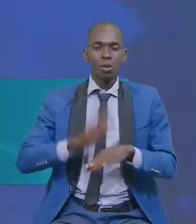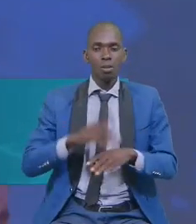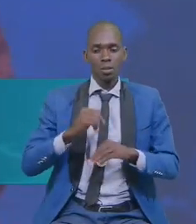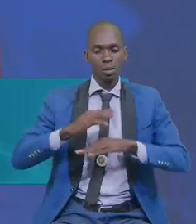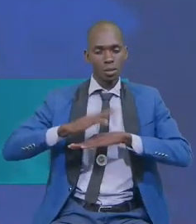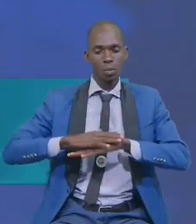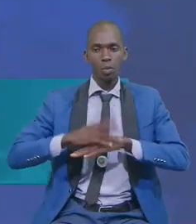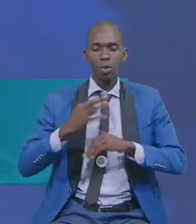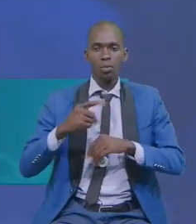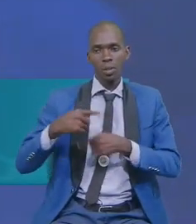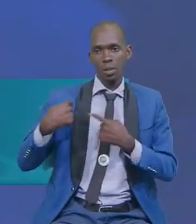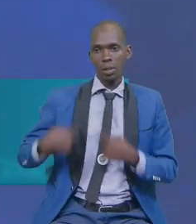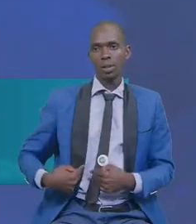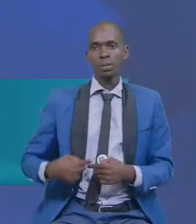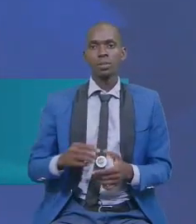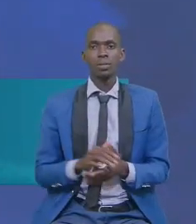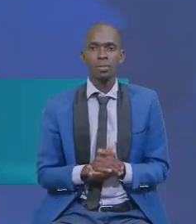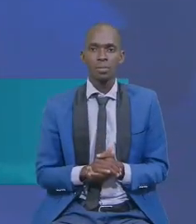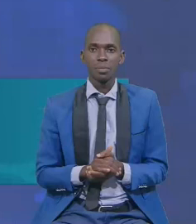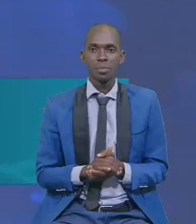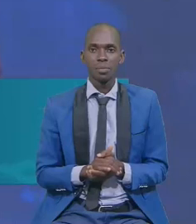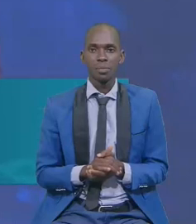la table de son cœur.